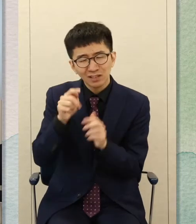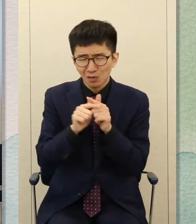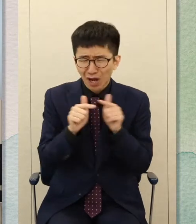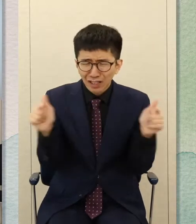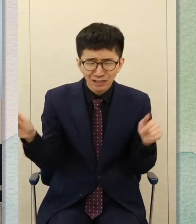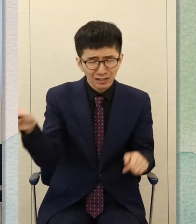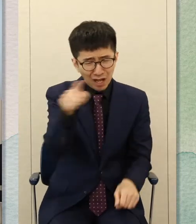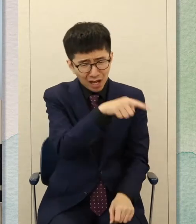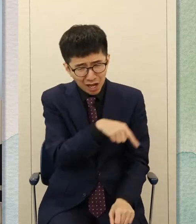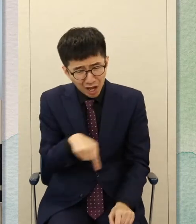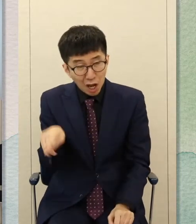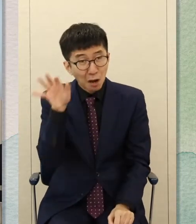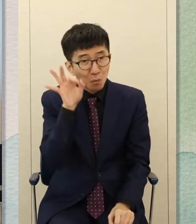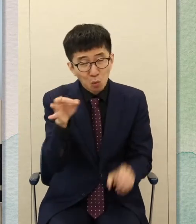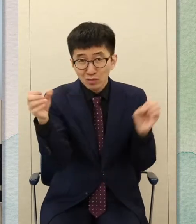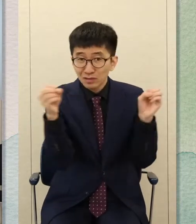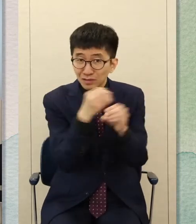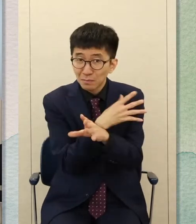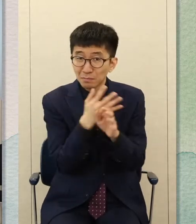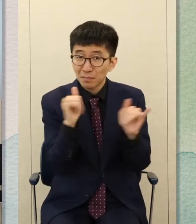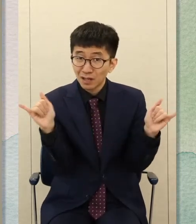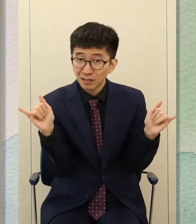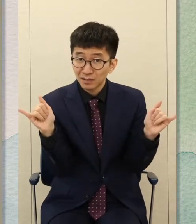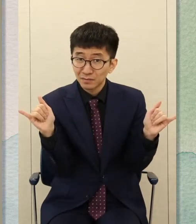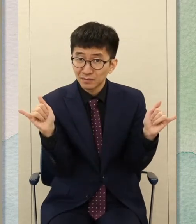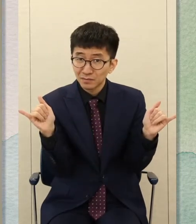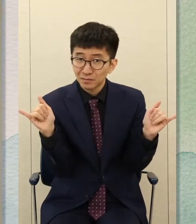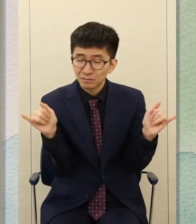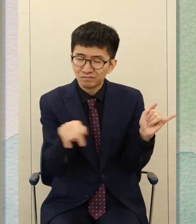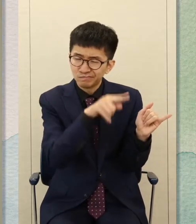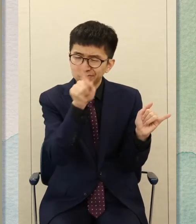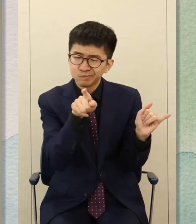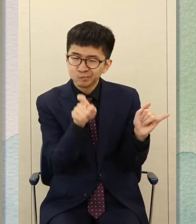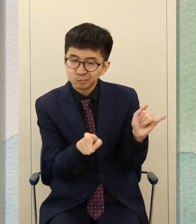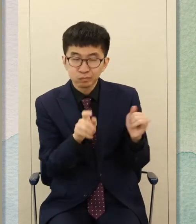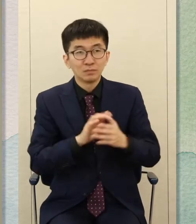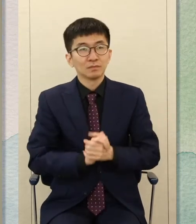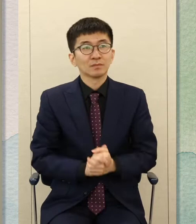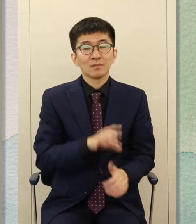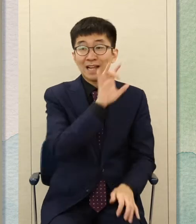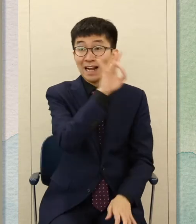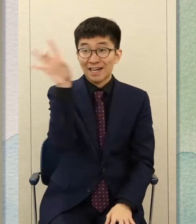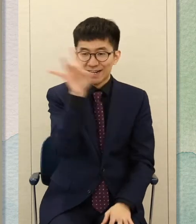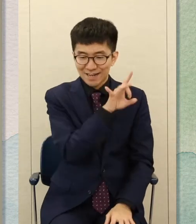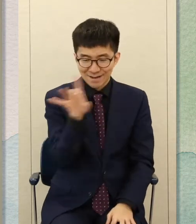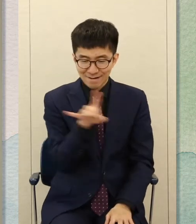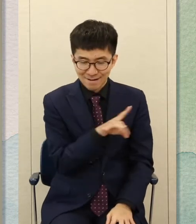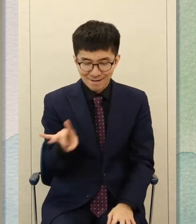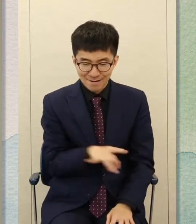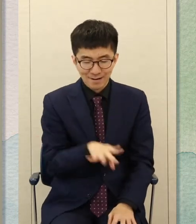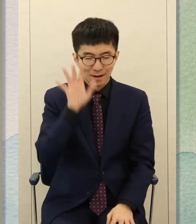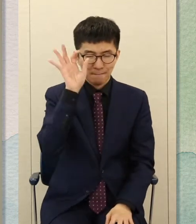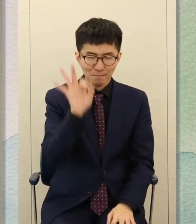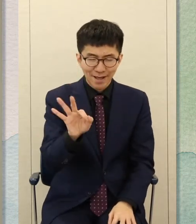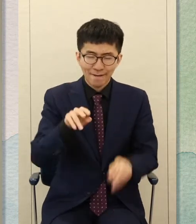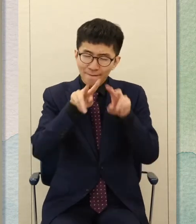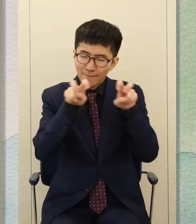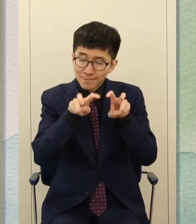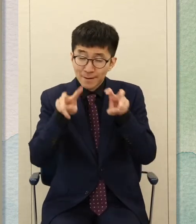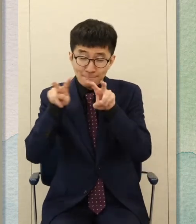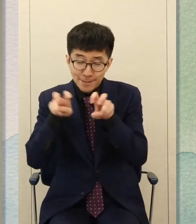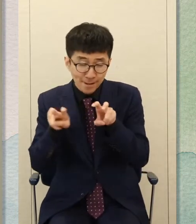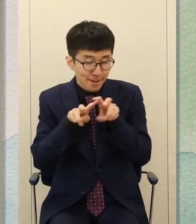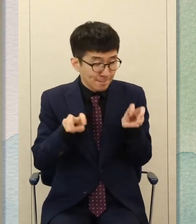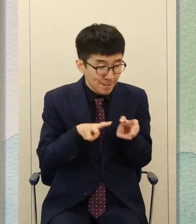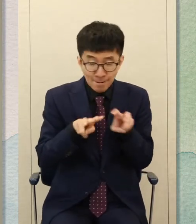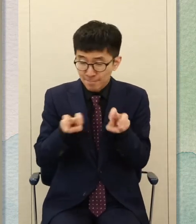이런 분들일까요? 뭐 이런 거죠. 예. 그래서 하나하나 제가 이렇게 좁히고 이거는 아닐 거야,